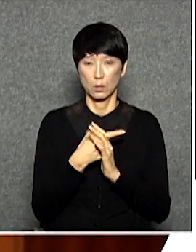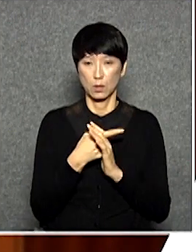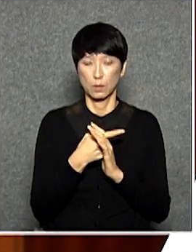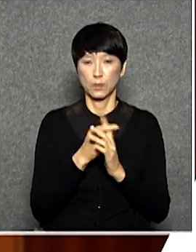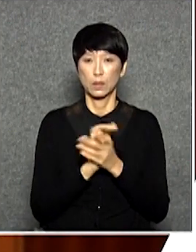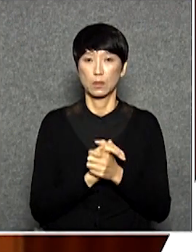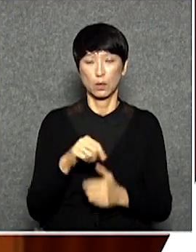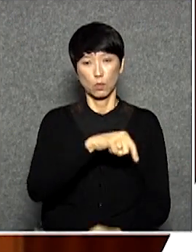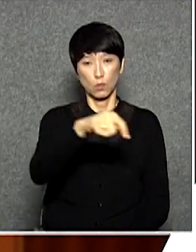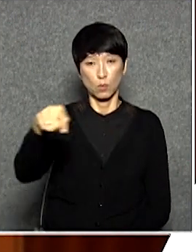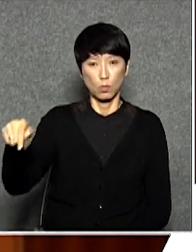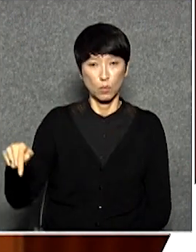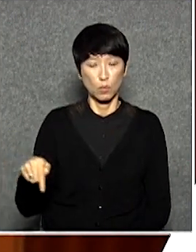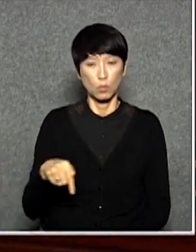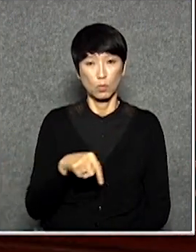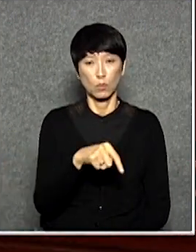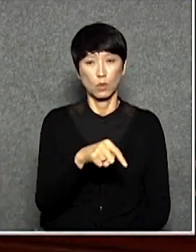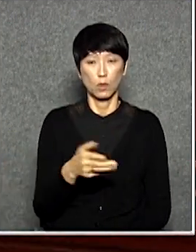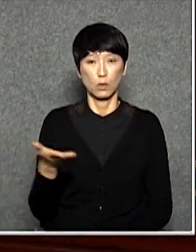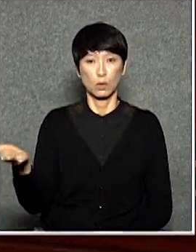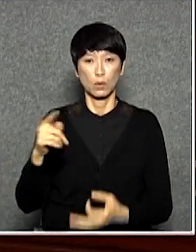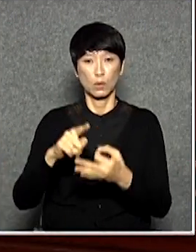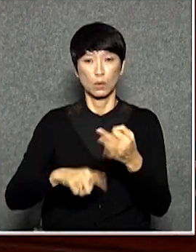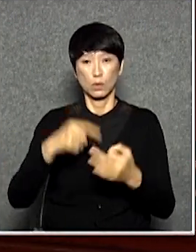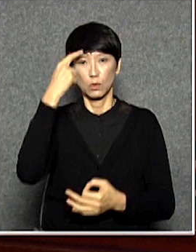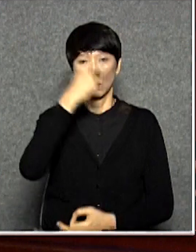合，就讓梁君彥議員咧喺